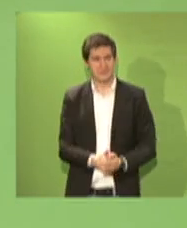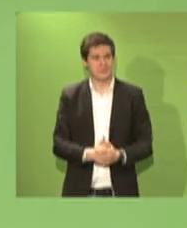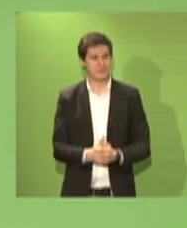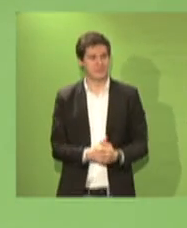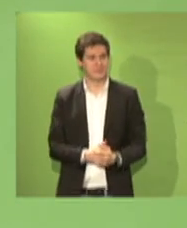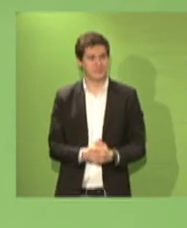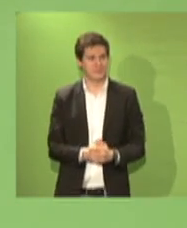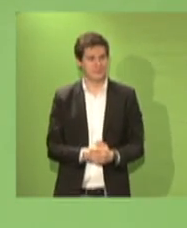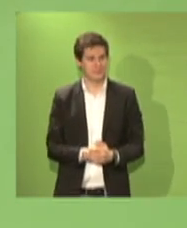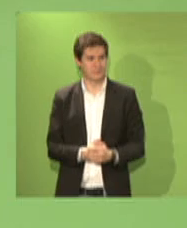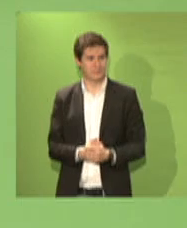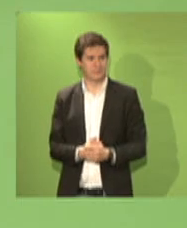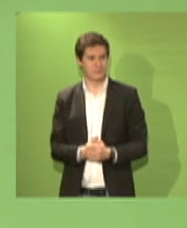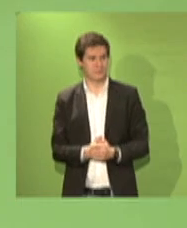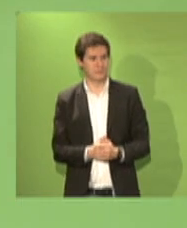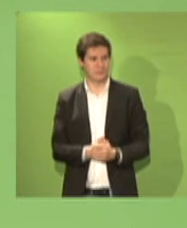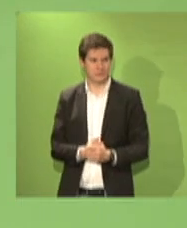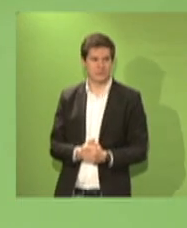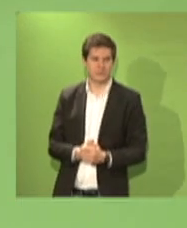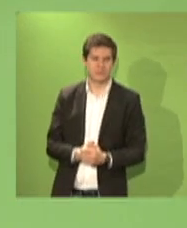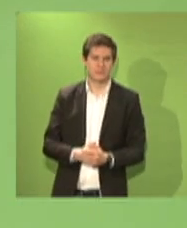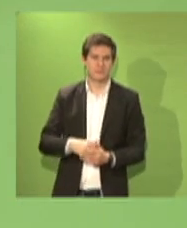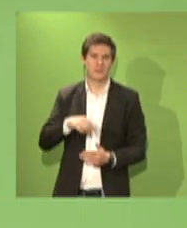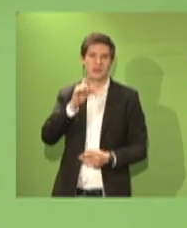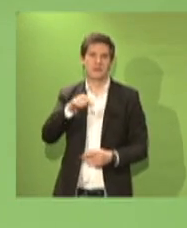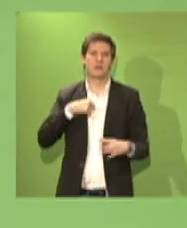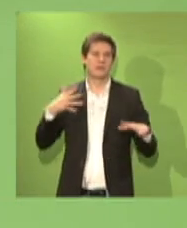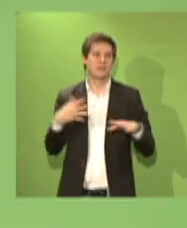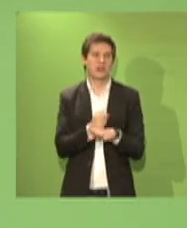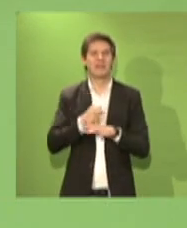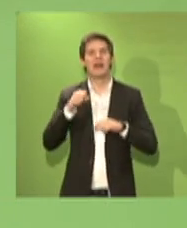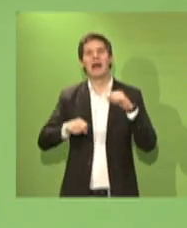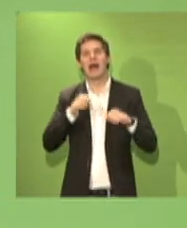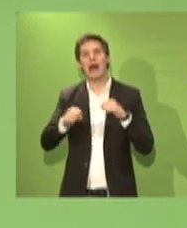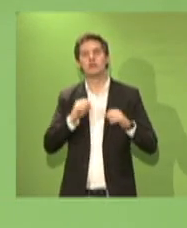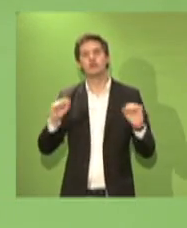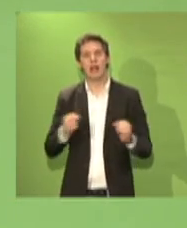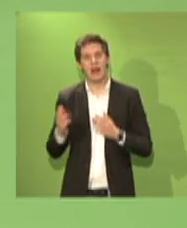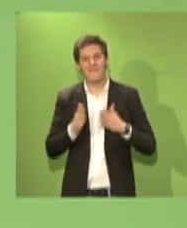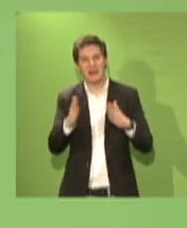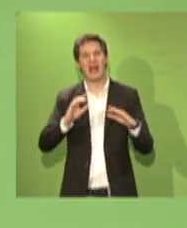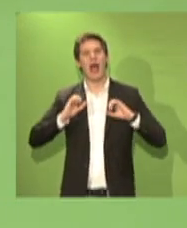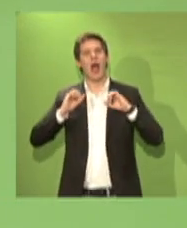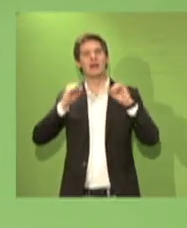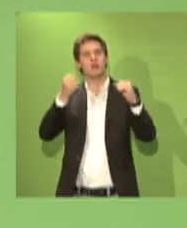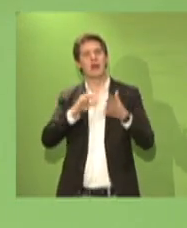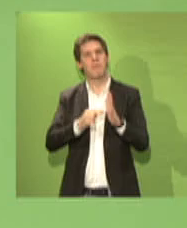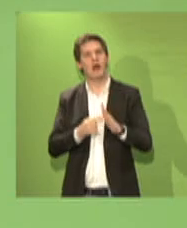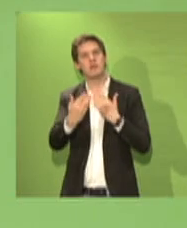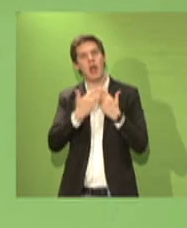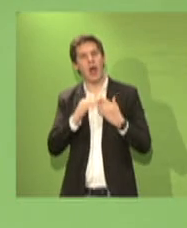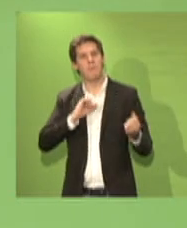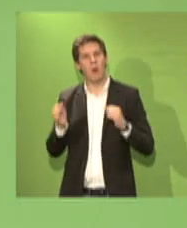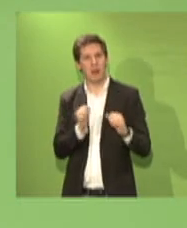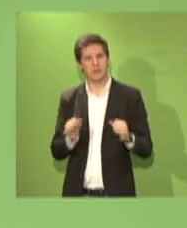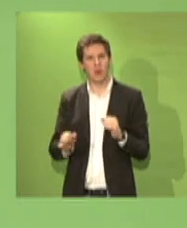Wir haben es erreicht mit dem Ideenwettbewerb Radschnellwege, Aktionsplan Nahmobilität. Das ist die Sache, die der Horst als